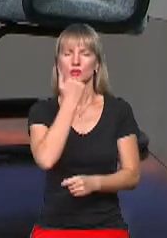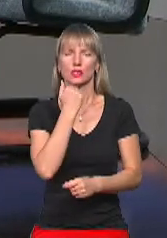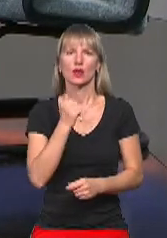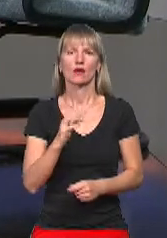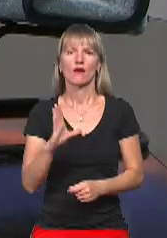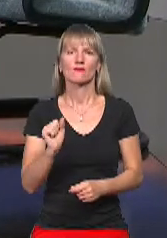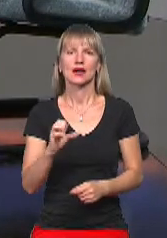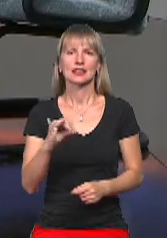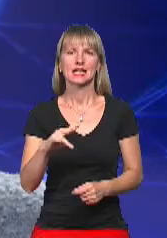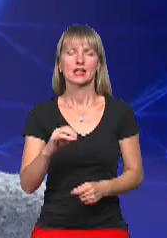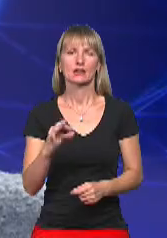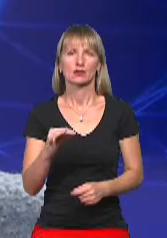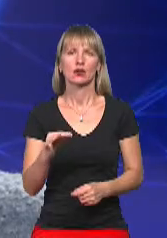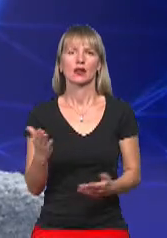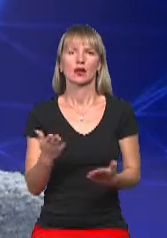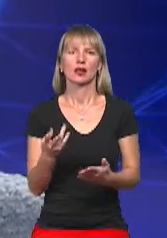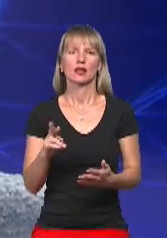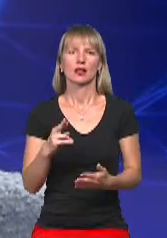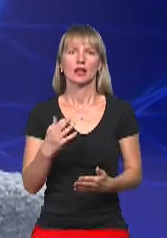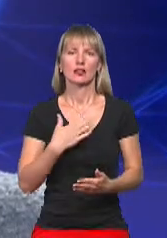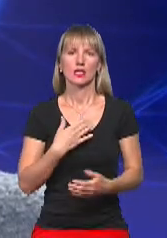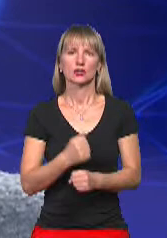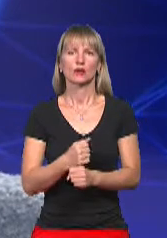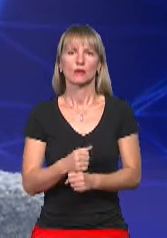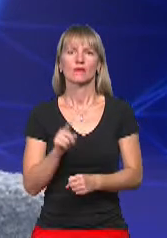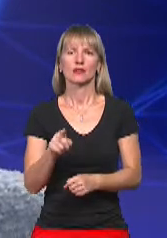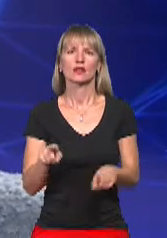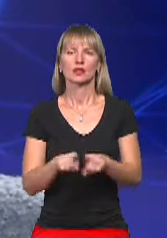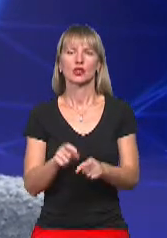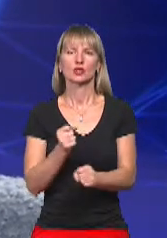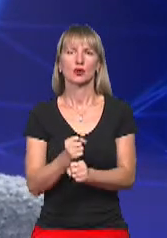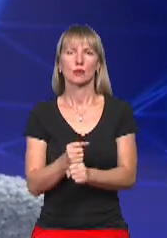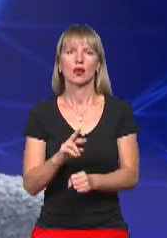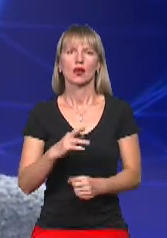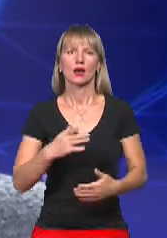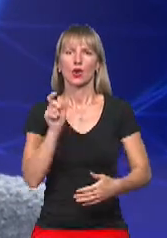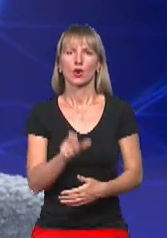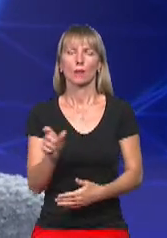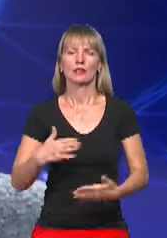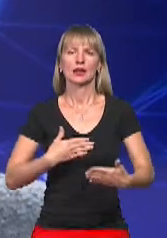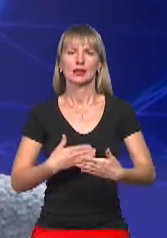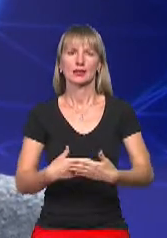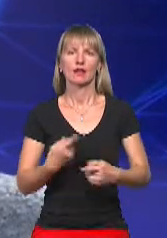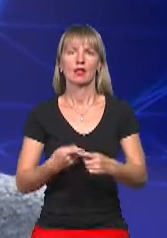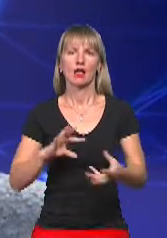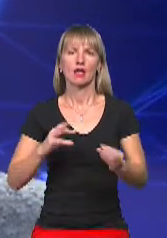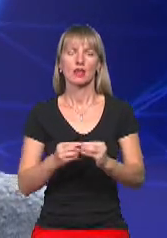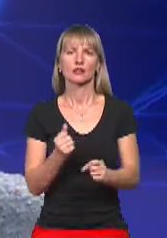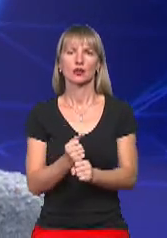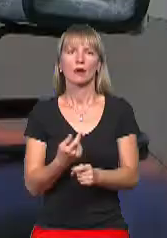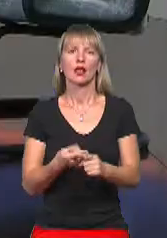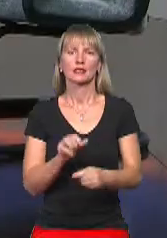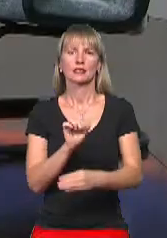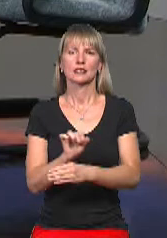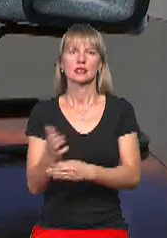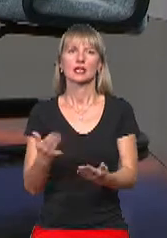Євгену Василенко, який люб'язно для нас зробив, він теж зробив це як громадський активіст, цей аналіз провів. Це зі станцій,